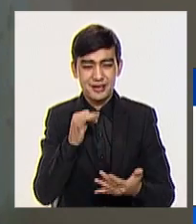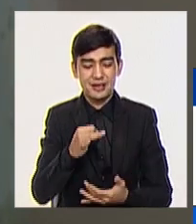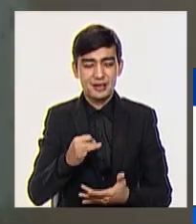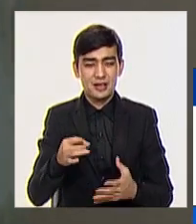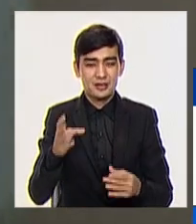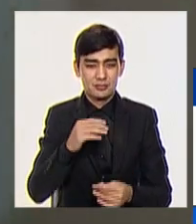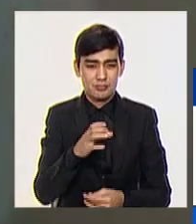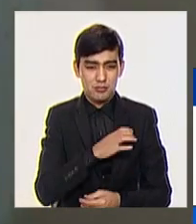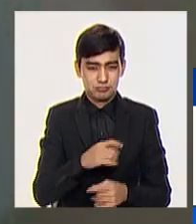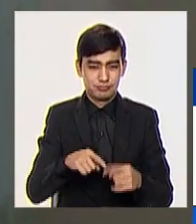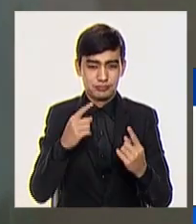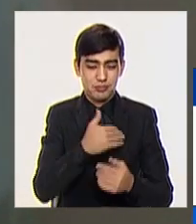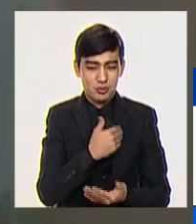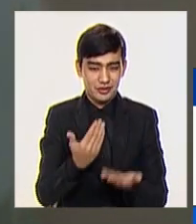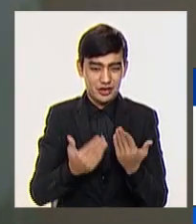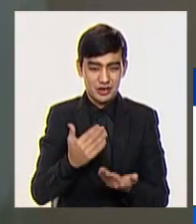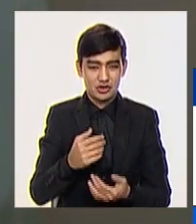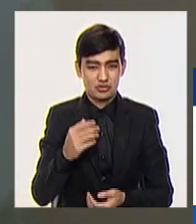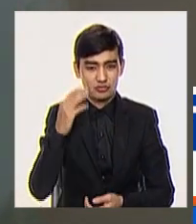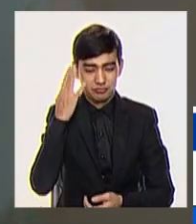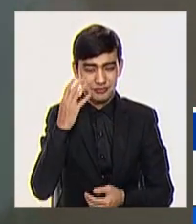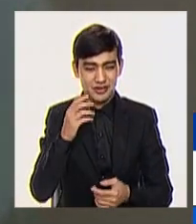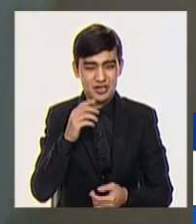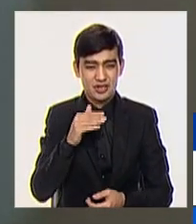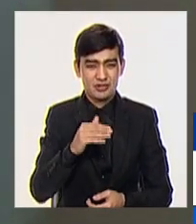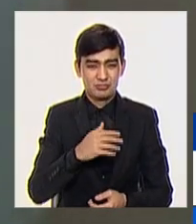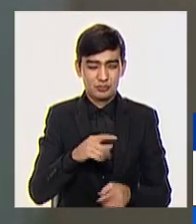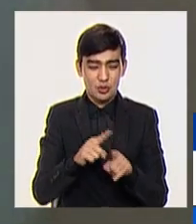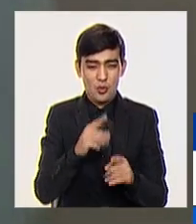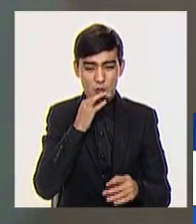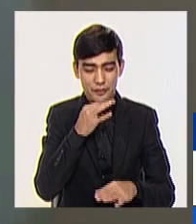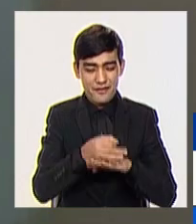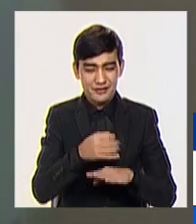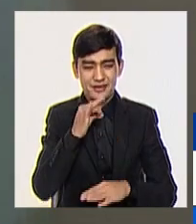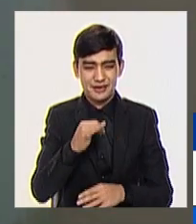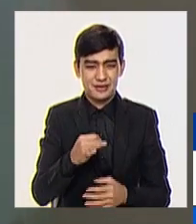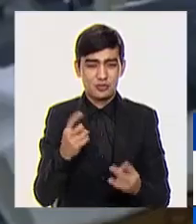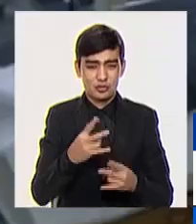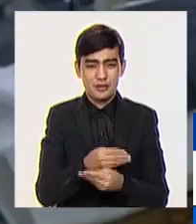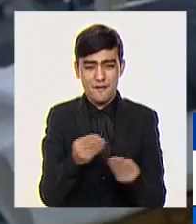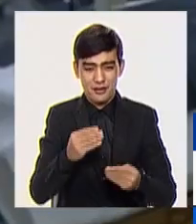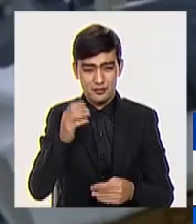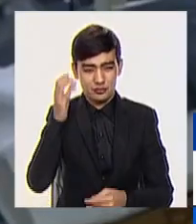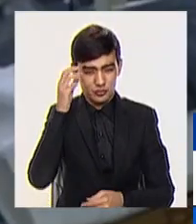желание обогатиться на нем, на желание все-таки, на ответственность все-таки давать образование.